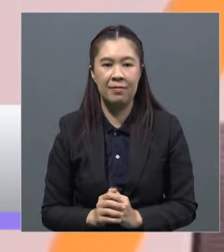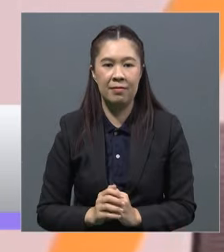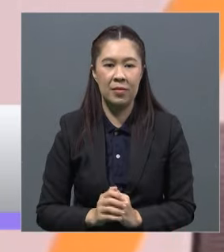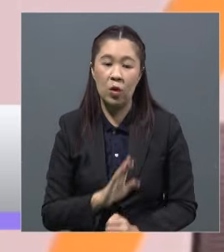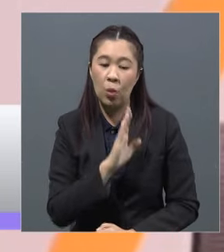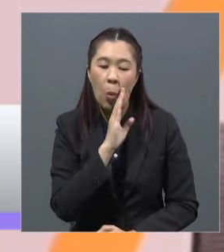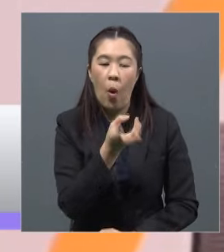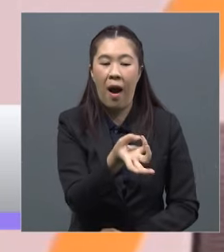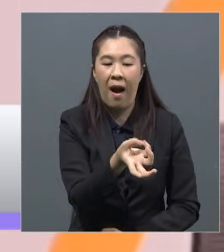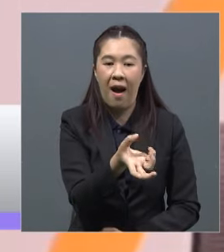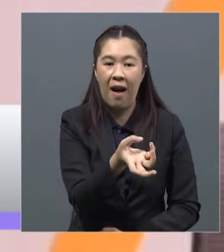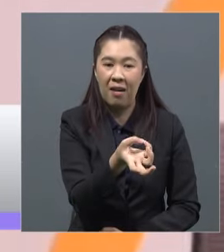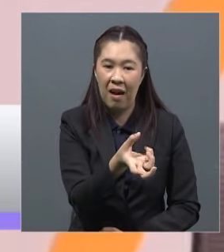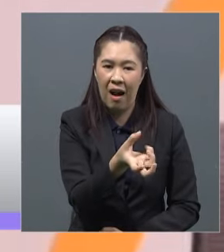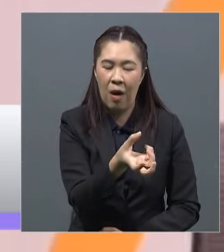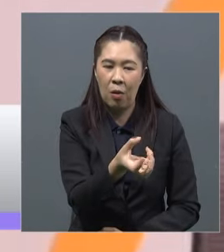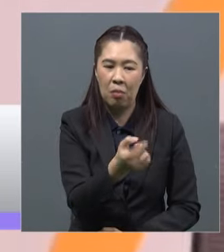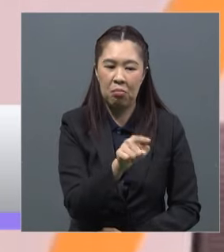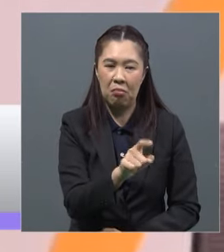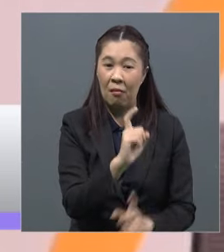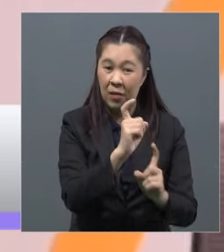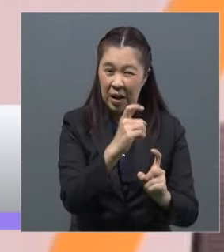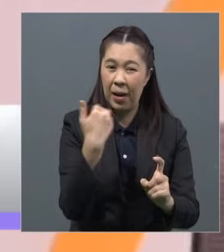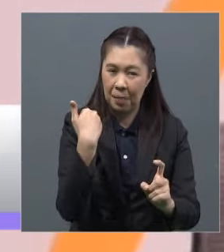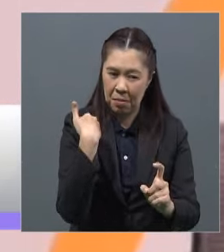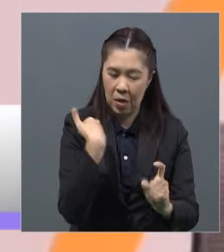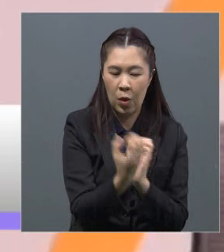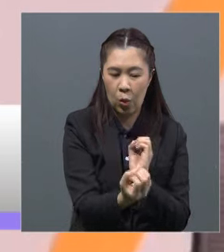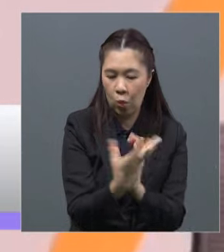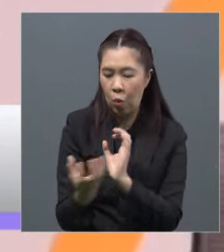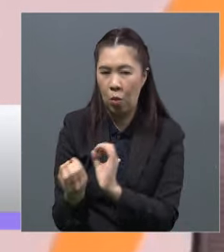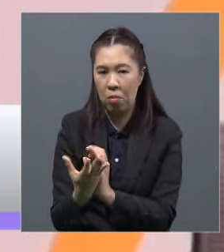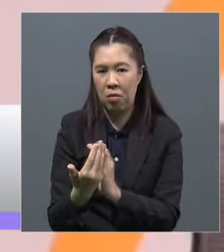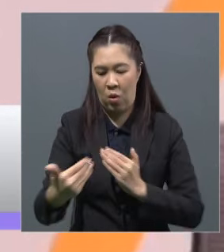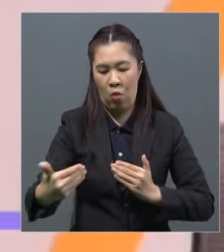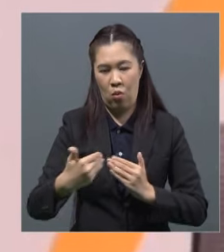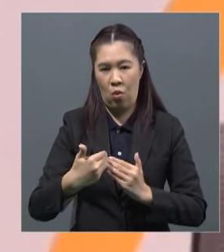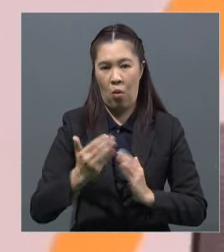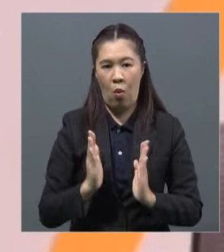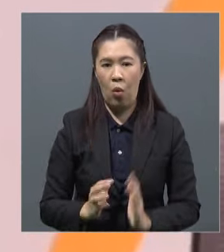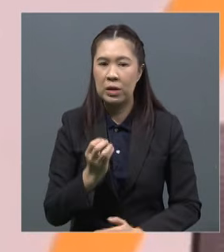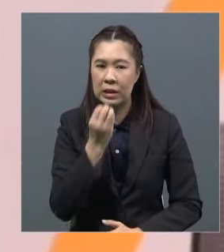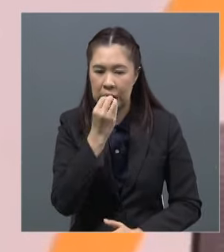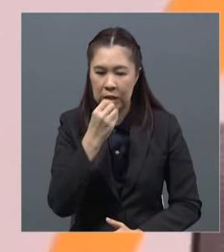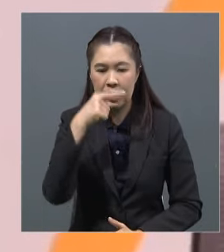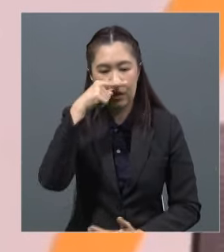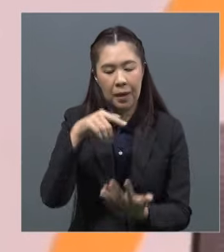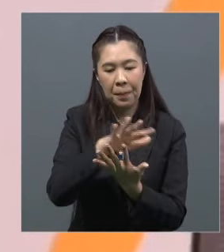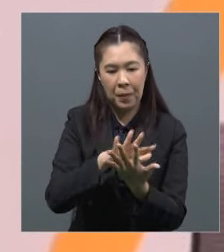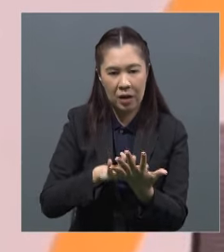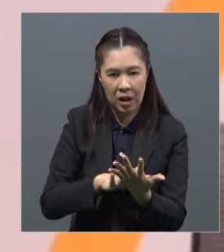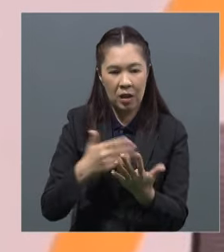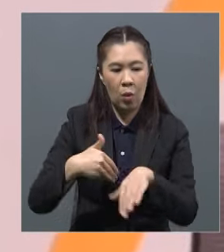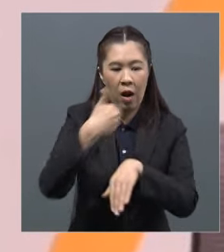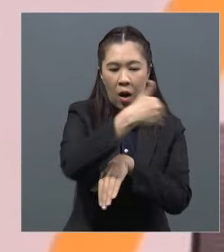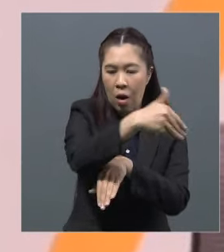วไม่ปลอดภัยเนี่ยมันก็ควรไม่ปลอดภัยกับทุกคนไม่ใช่ไม่ปลอดภัยเฉพาะผู้บริโภคในประเทศแต่ผู้บริโภค